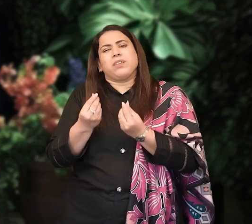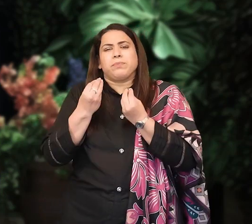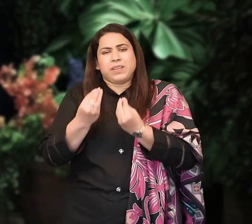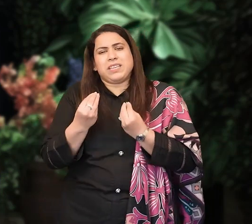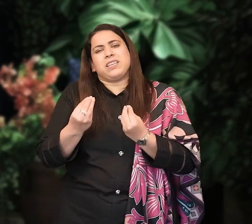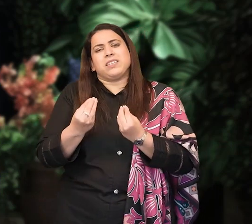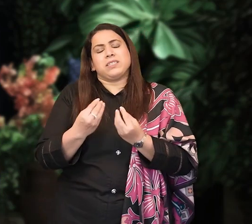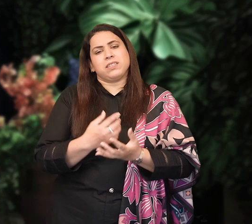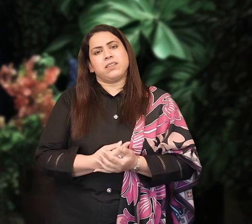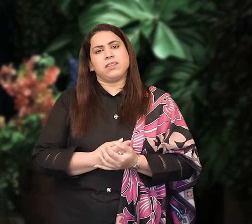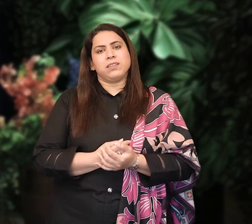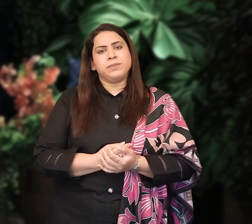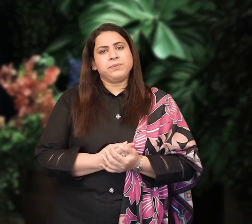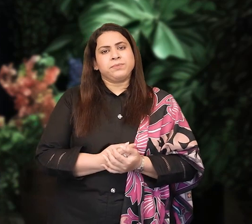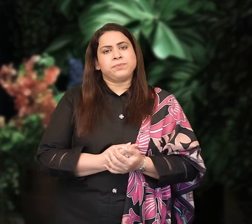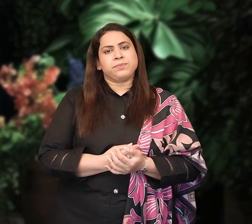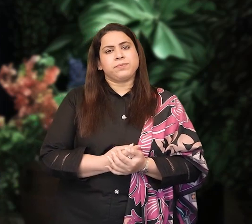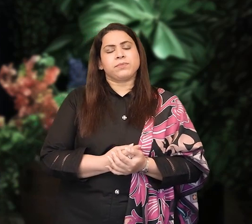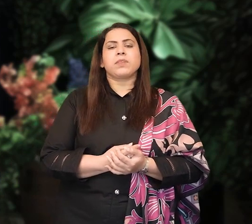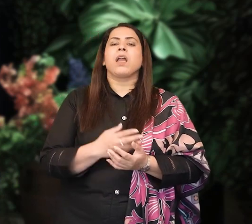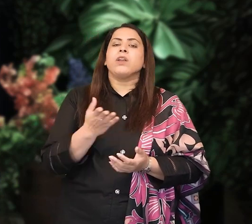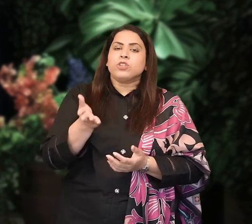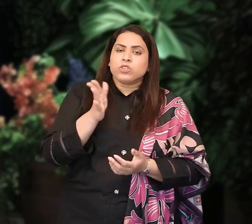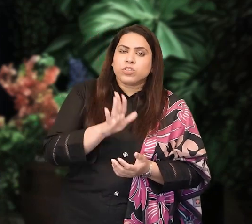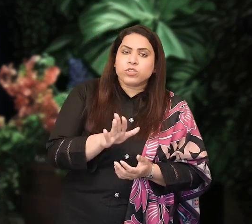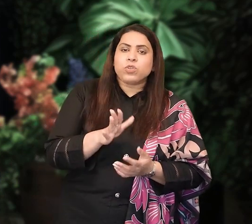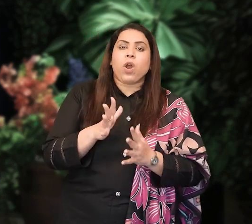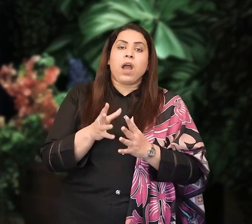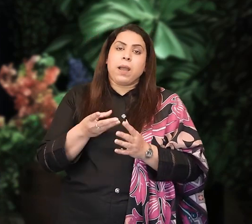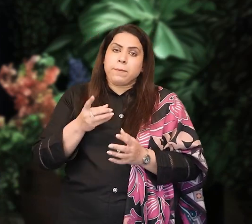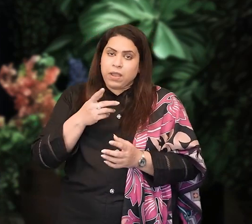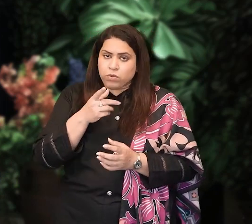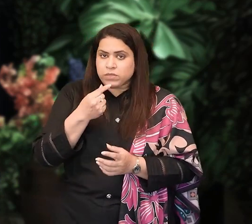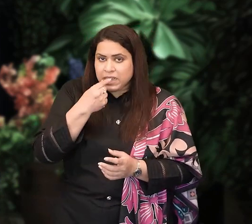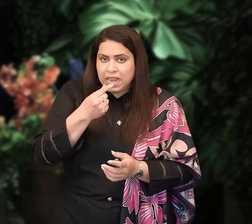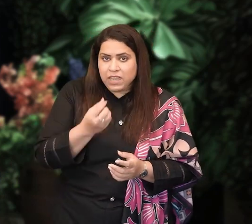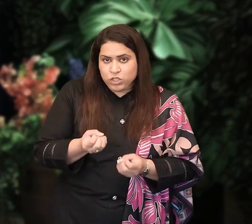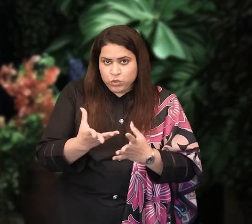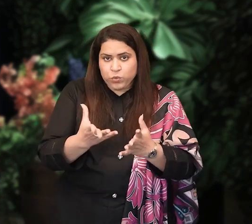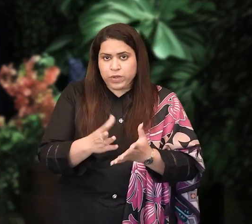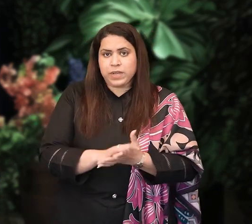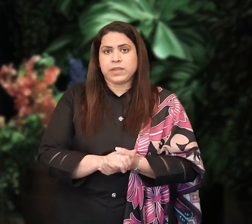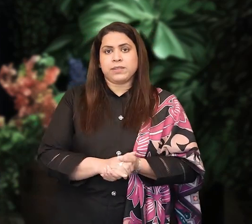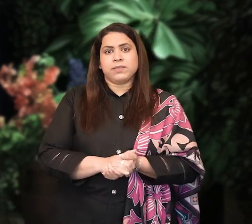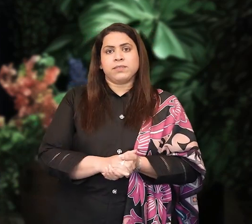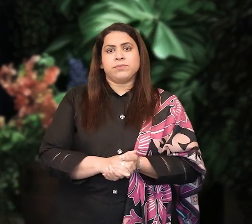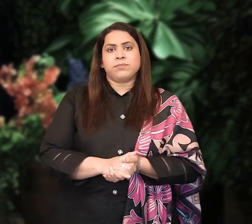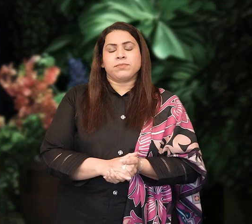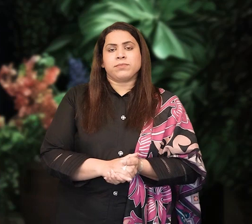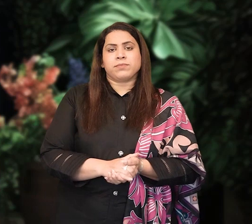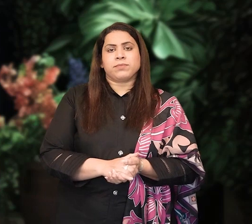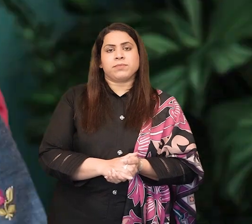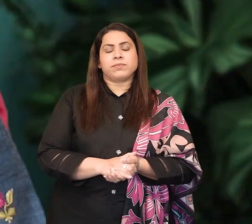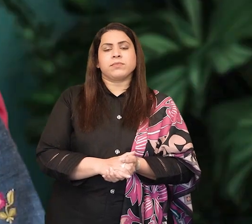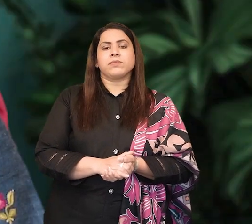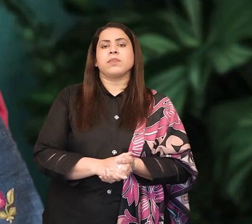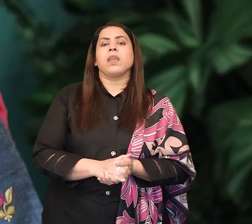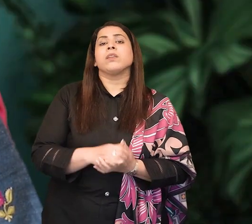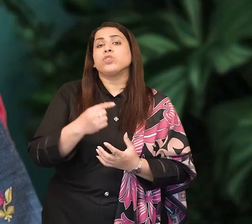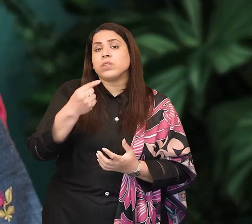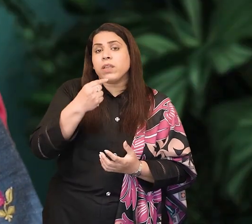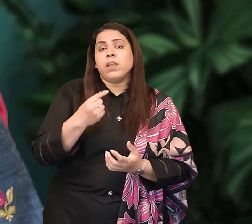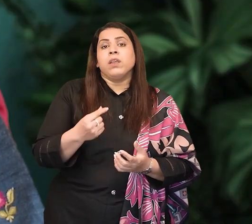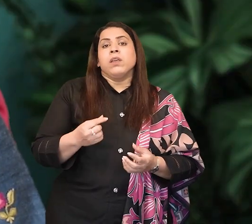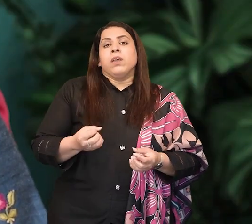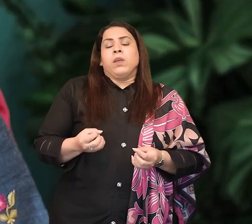जाए, पेन को सबसाइड किया जाए। So there are several treatments that you can do at home and on the clinic as well. ट्रीटमेंट्स में